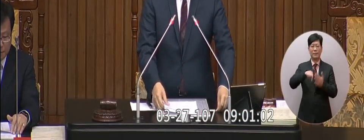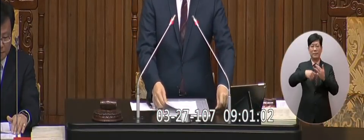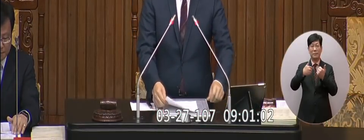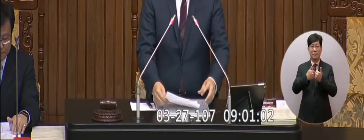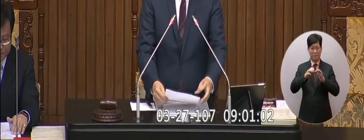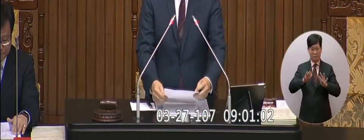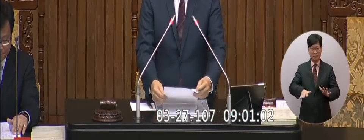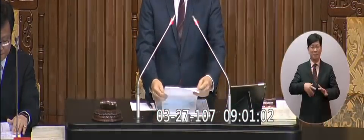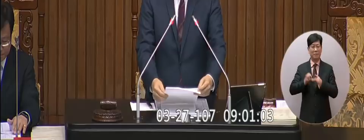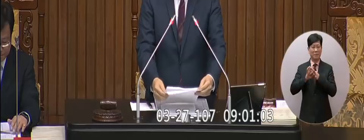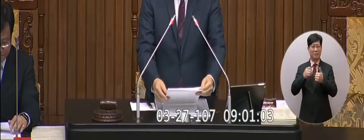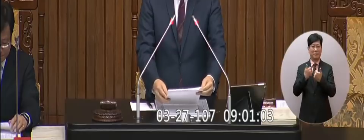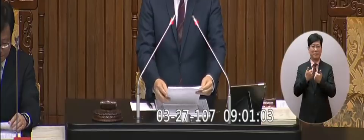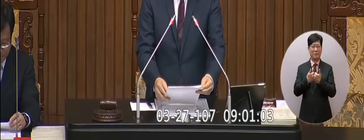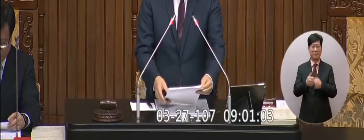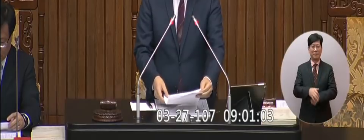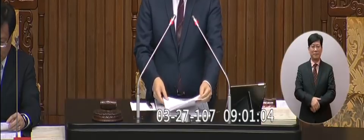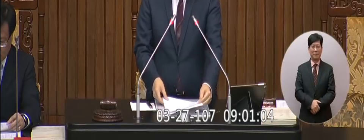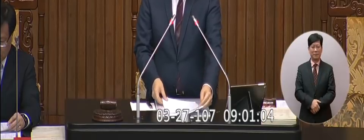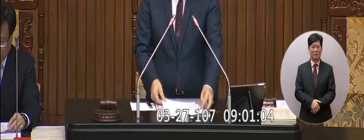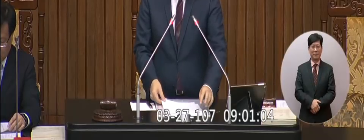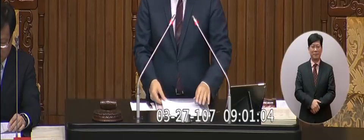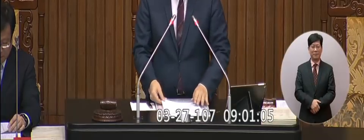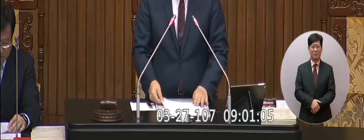报告院会现在继续开会。